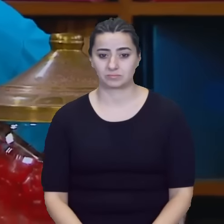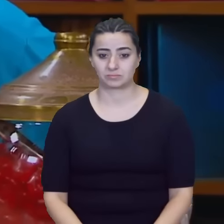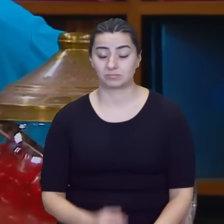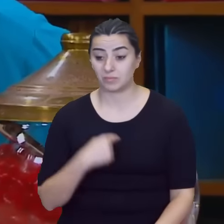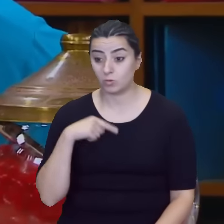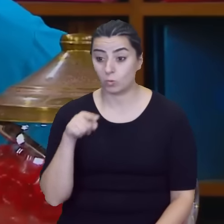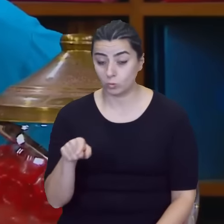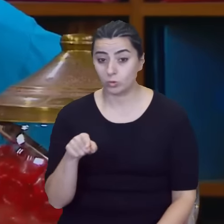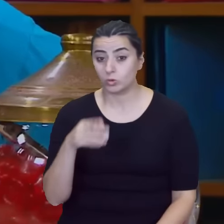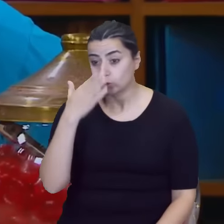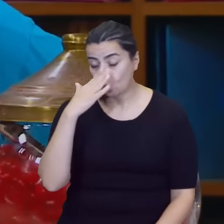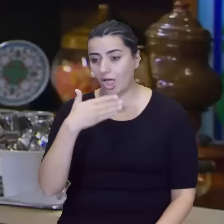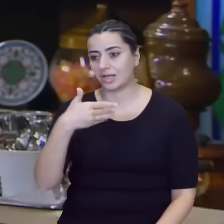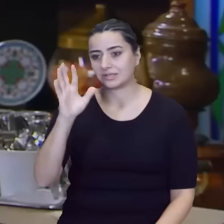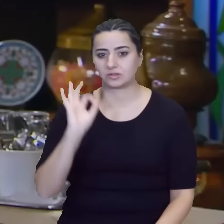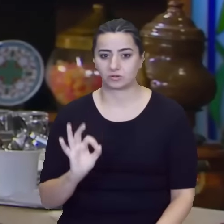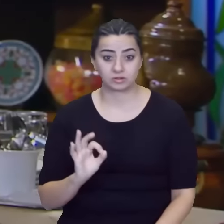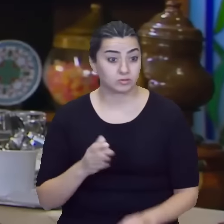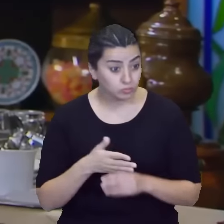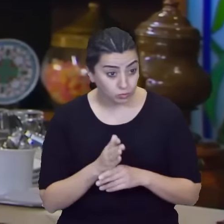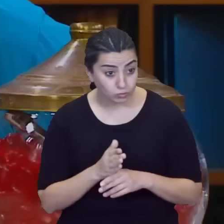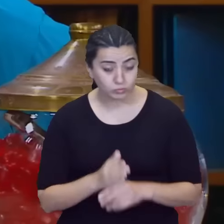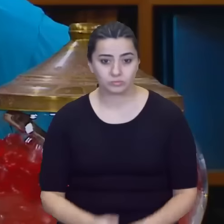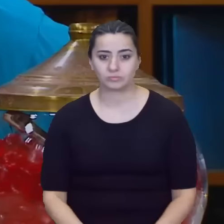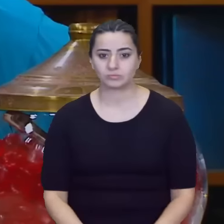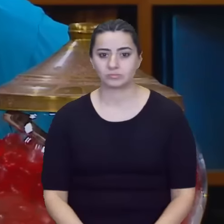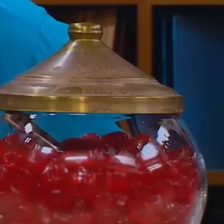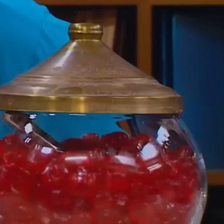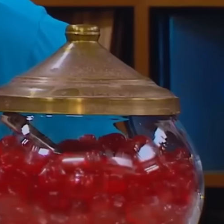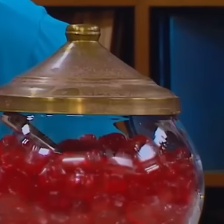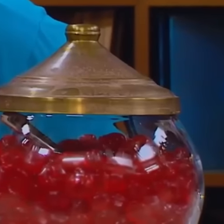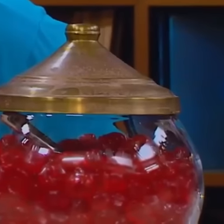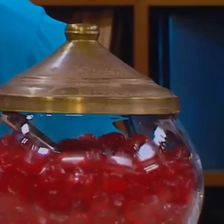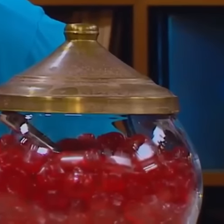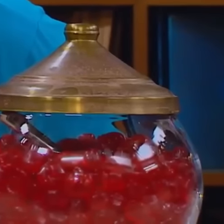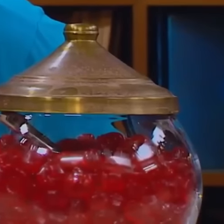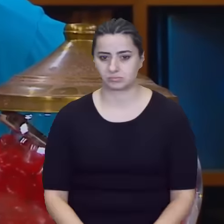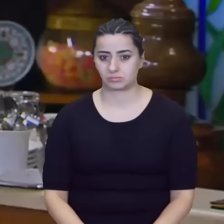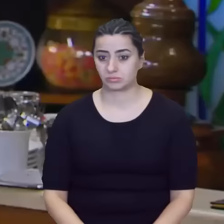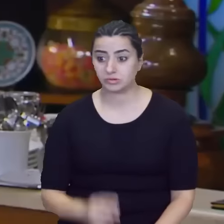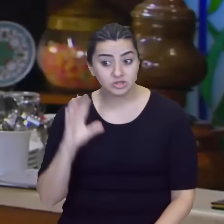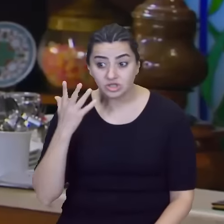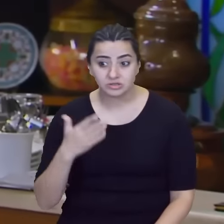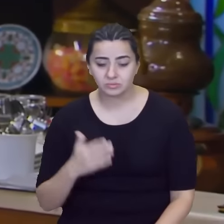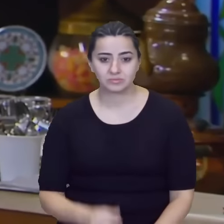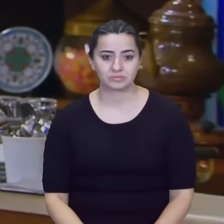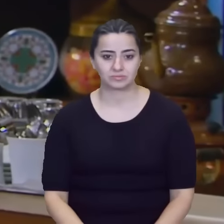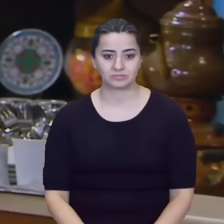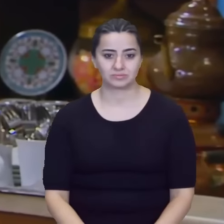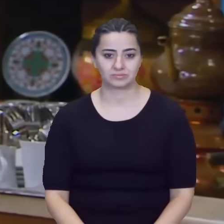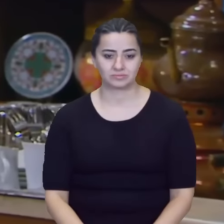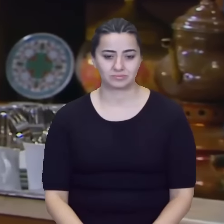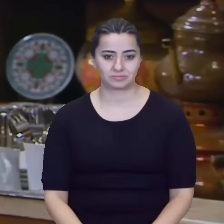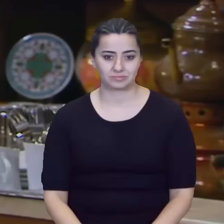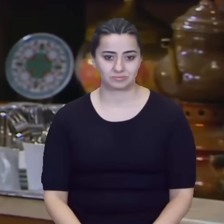...ben onu doğaya salacağım. Gerçekten mi? Niye bu kadar şaşırdın ki? Yani